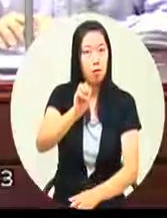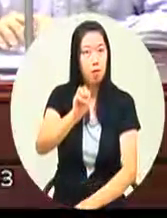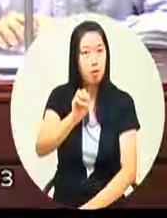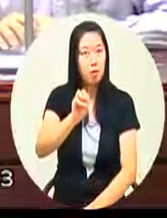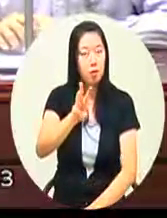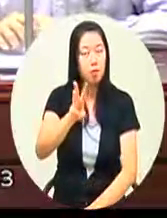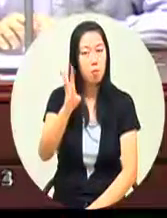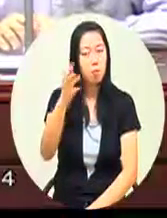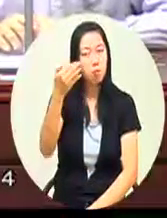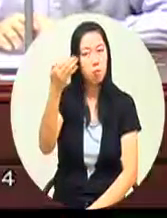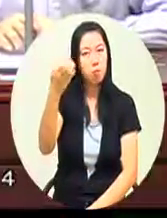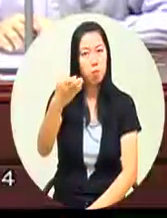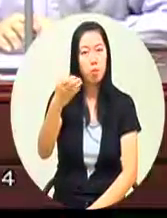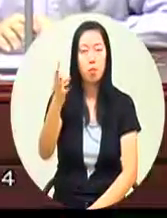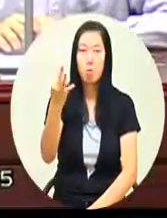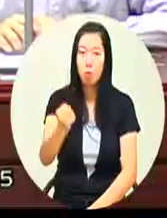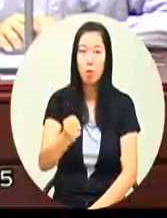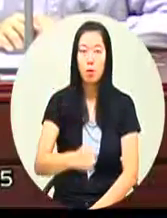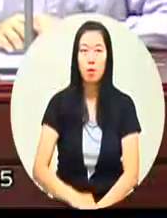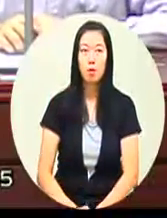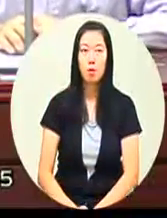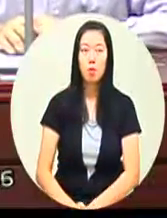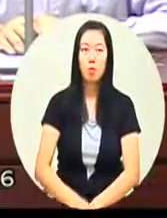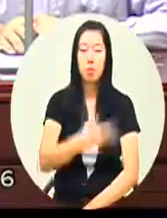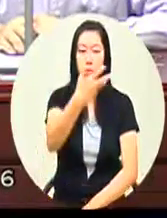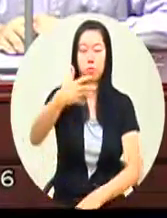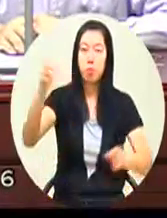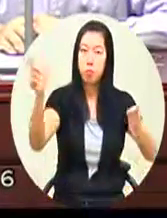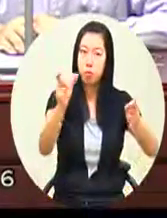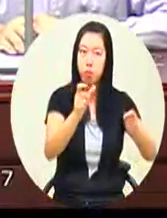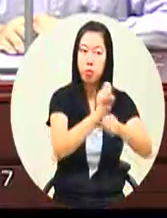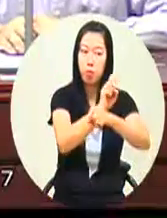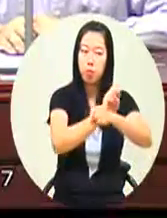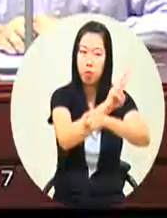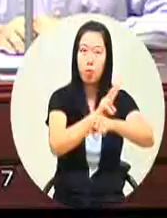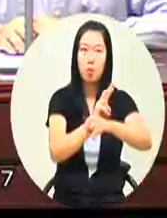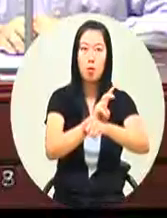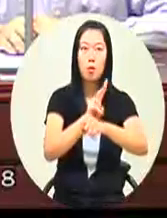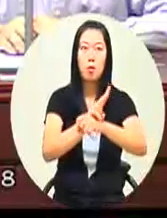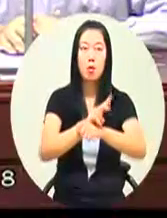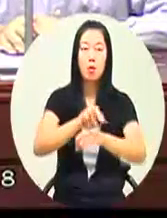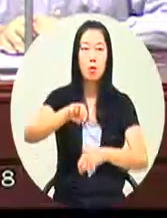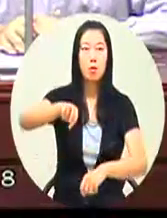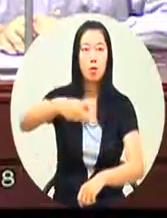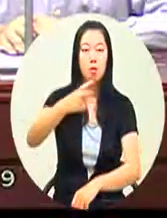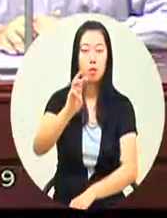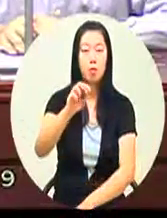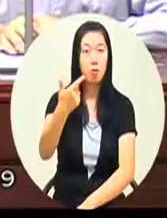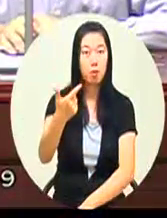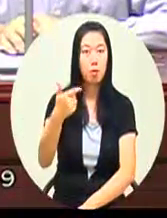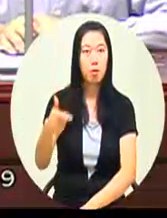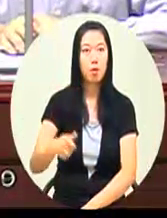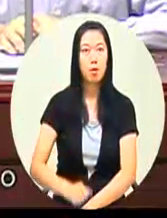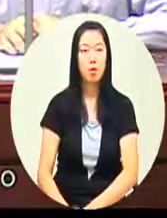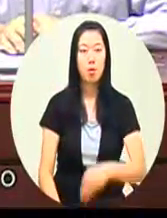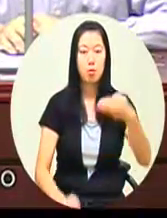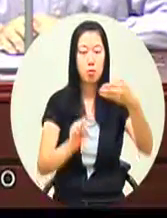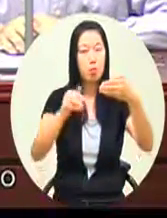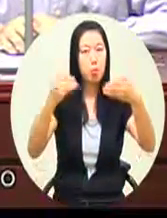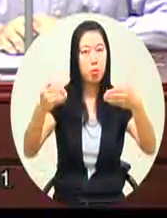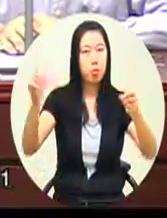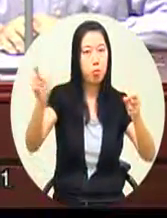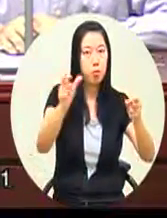390几。390几，那莫拉克的部分12点钟，伊的累积雨量是346，凡纳比12小时是累